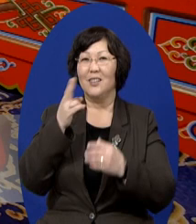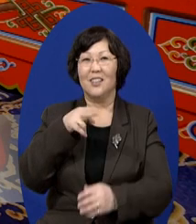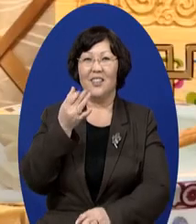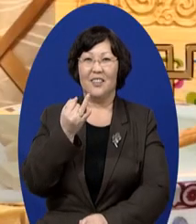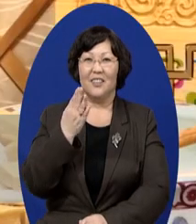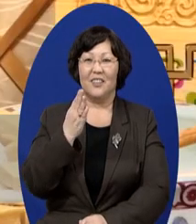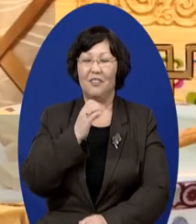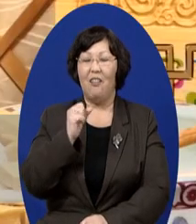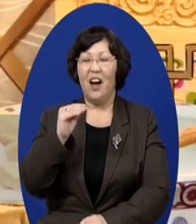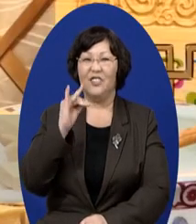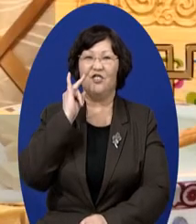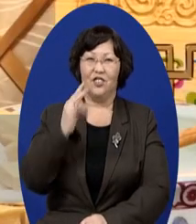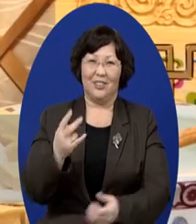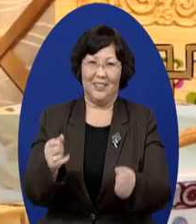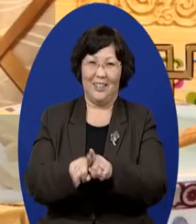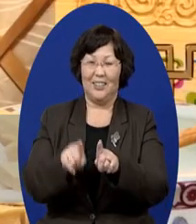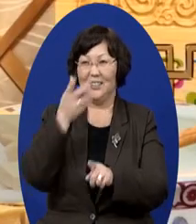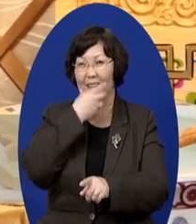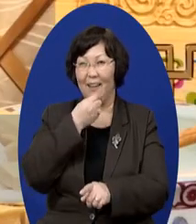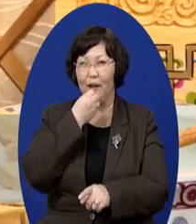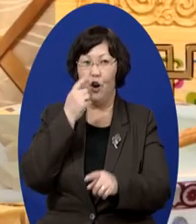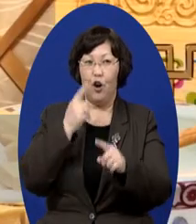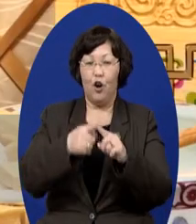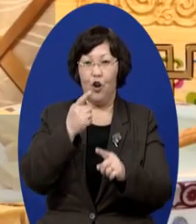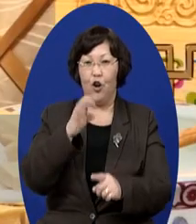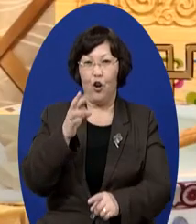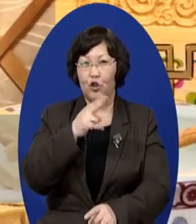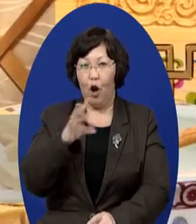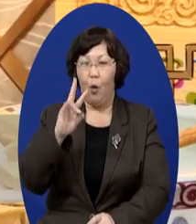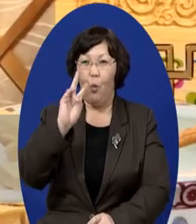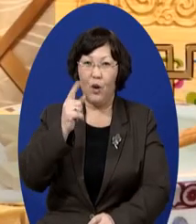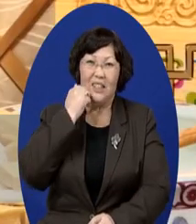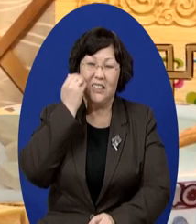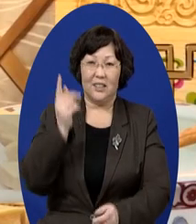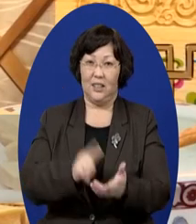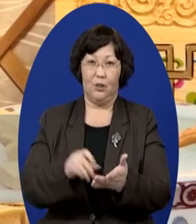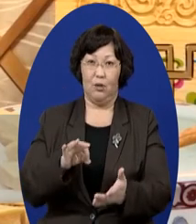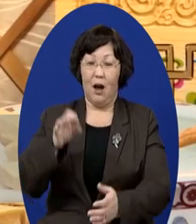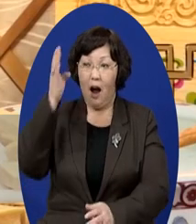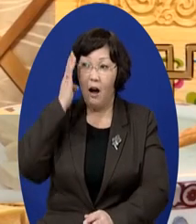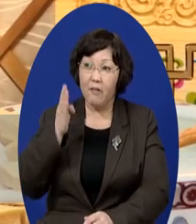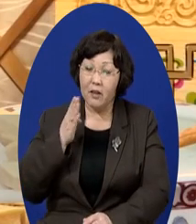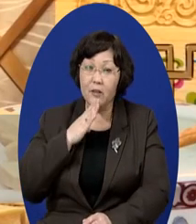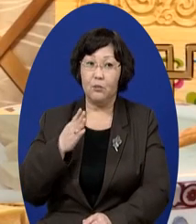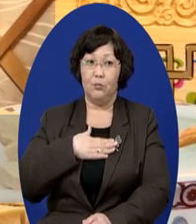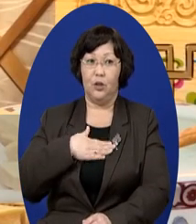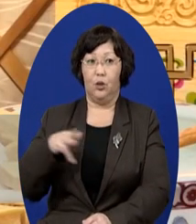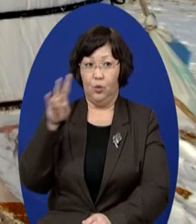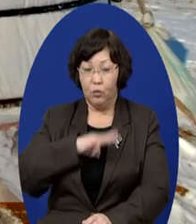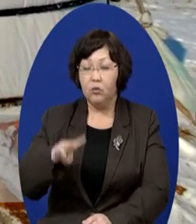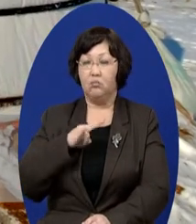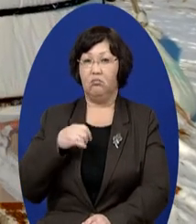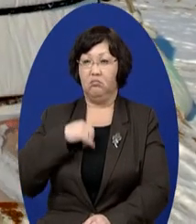болгос. Тэгэхээр хөтөө гэдэг үг бэрийн толгой энэс ичгэ байли. Аав ээжийнхээ нөгөө эцгийн борид эзэн сууж эргэж нутагтаа очиж амьдарцгаая